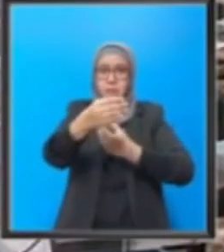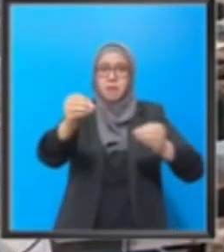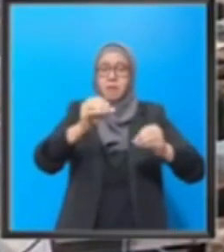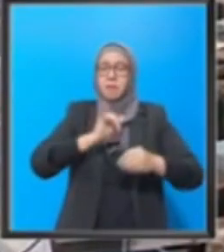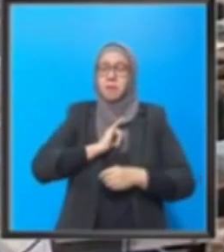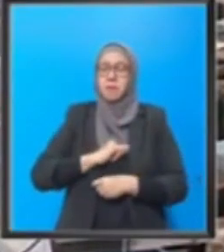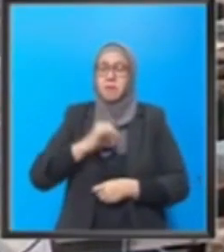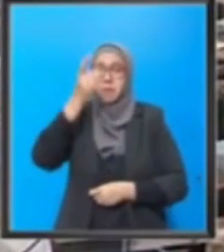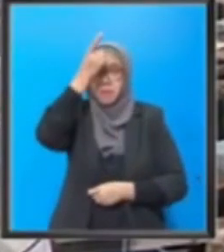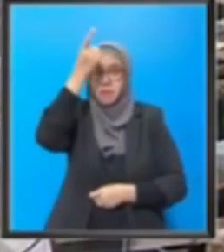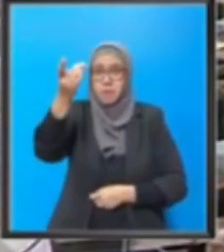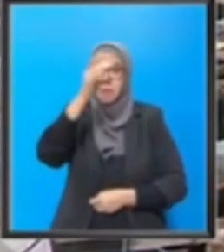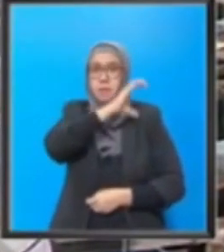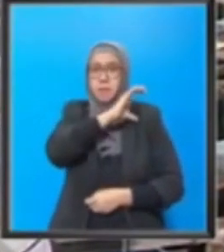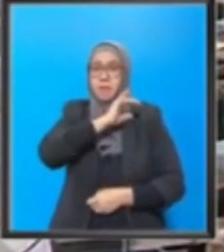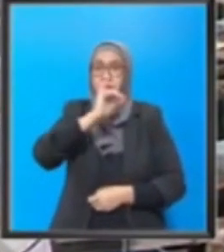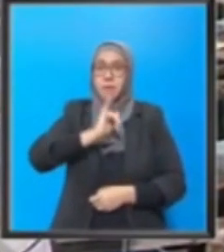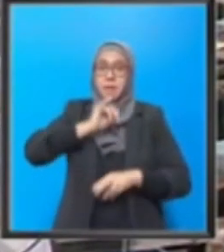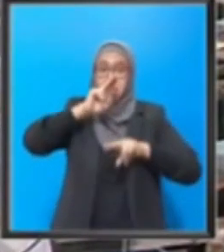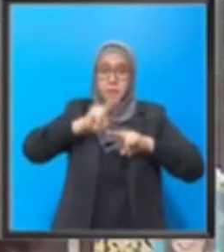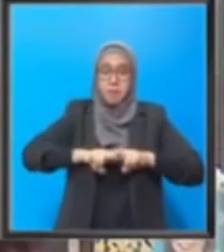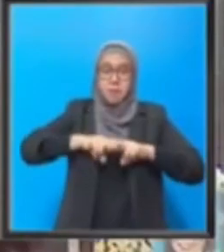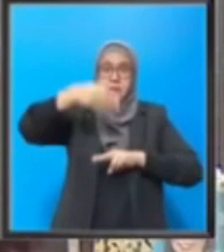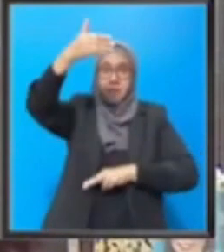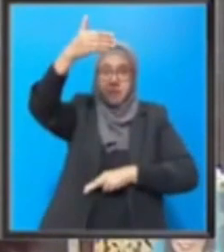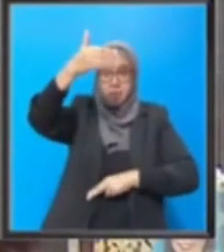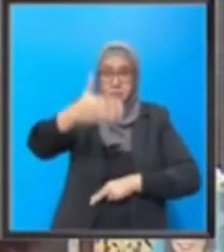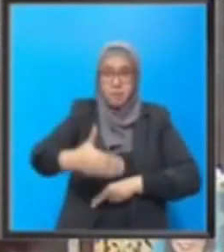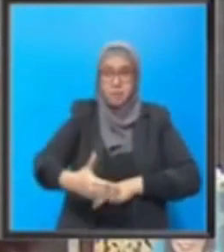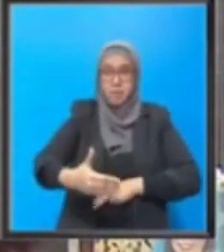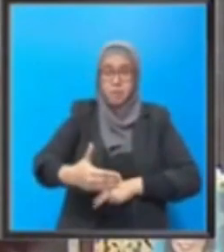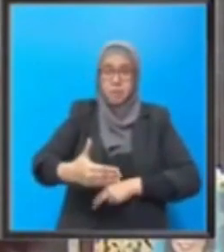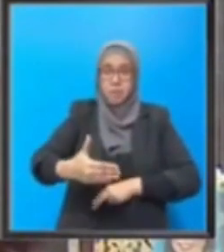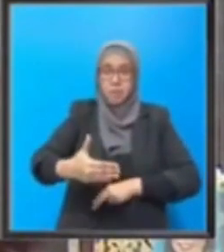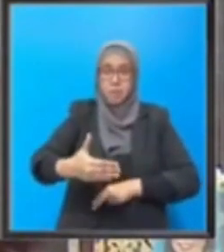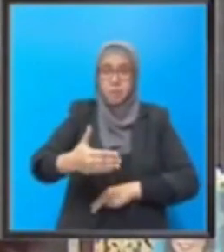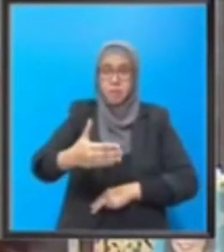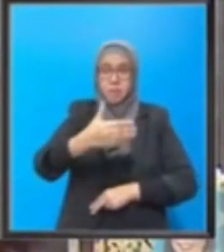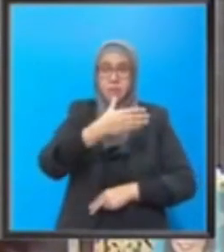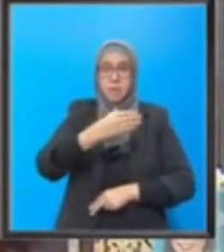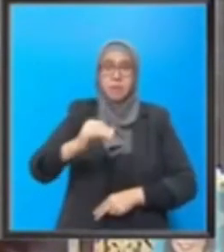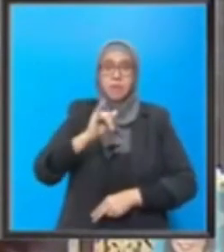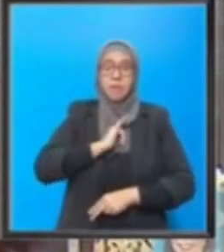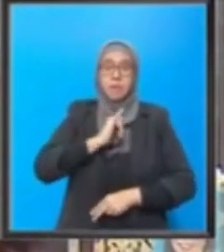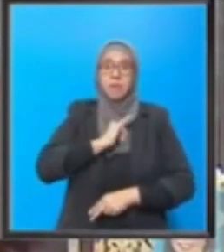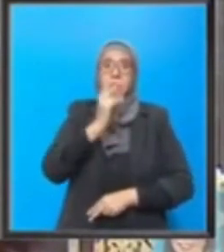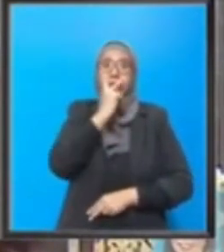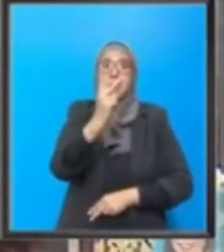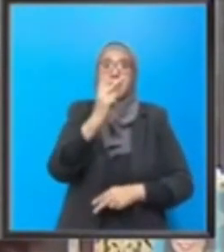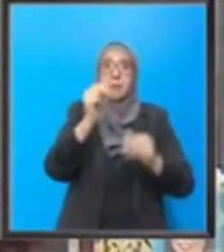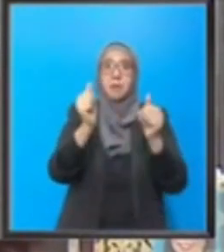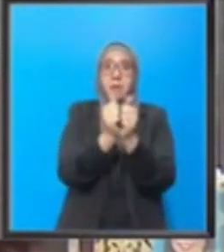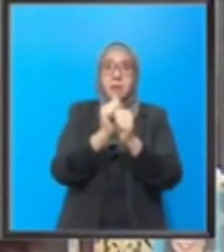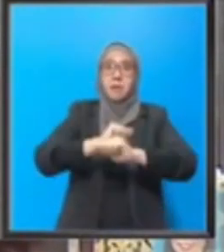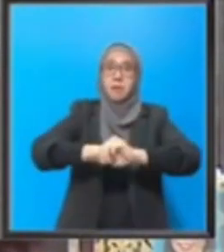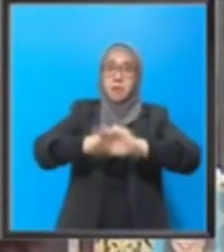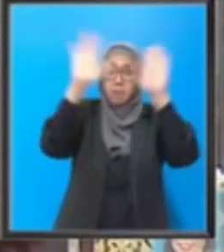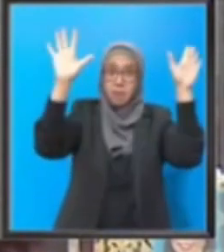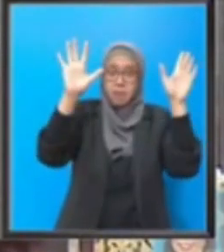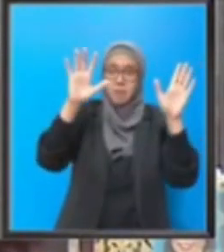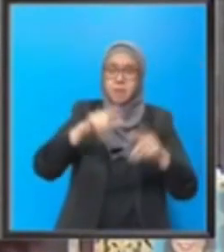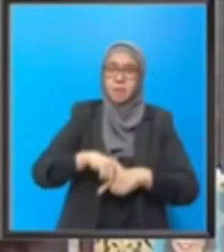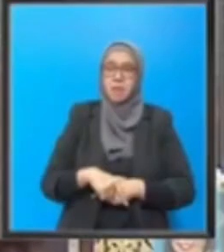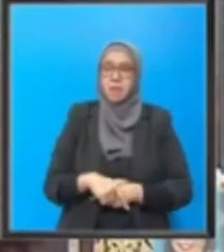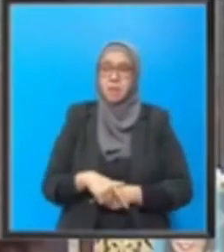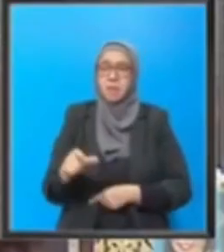103 saya duduk di depan Translate lihat dengan jelasnya dia masalah yang